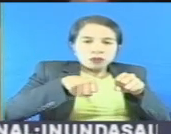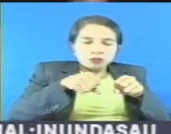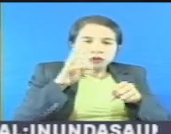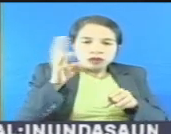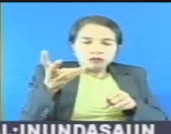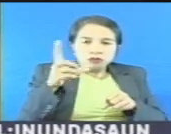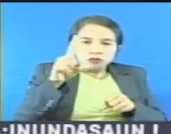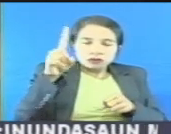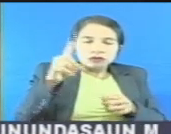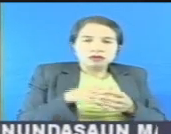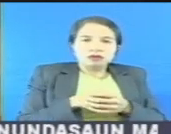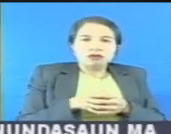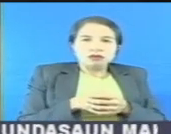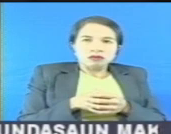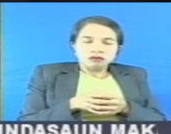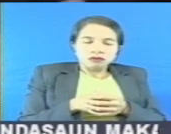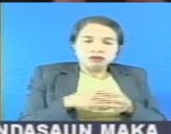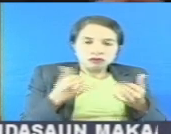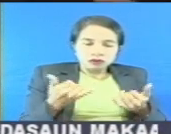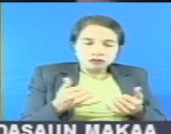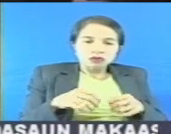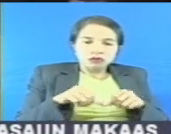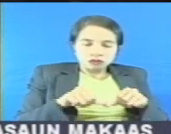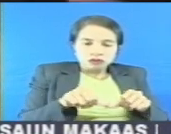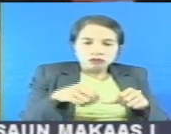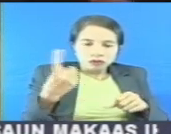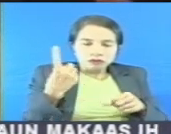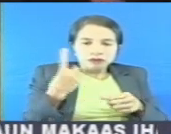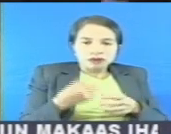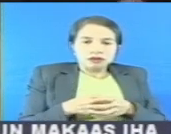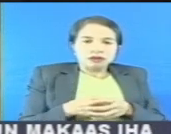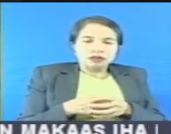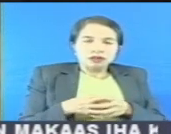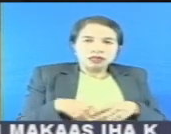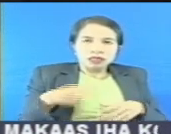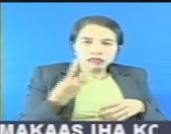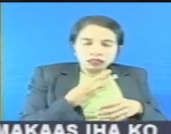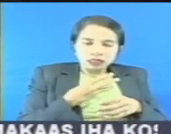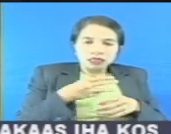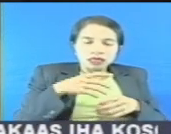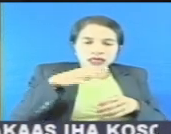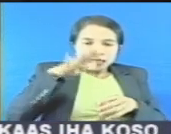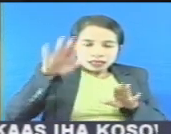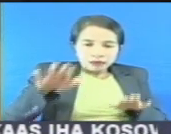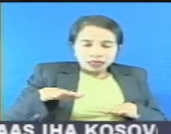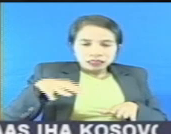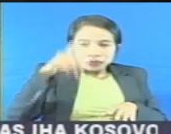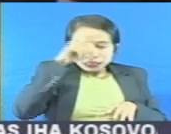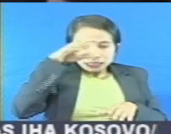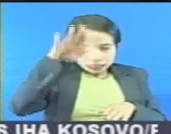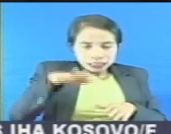ida. E oh ini mas ita sin nafatin si lau. Kari kan si ita hetan labar minoridad di sira